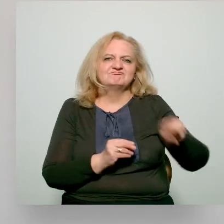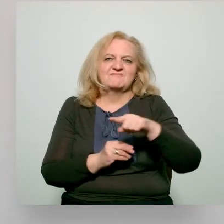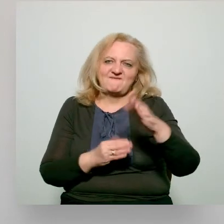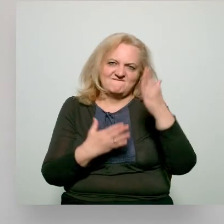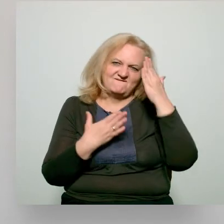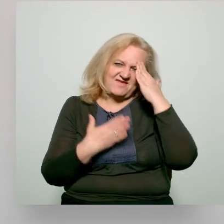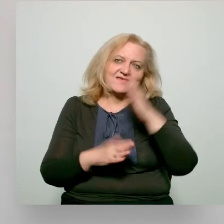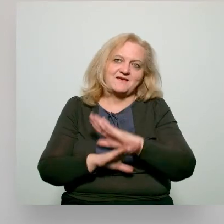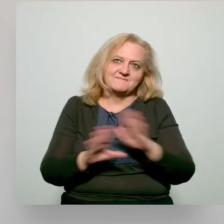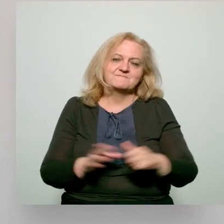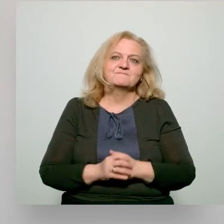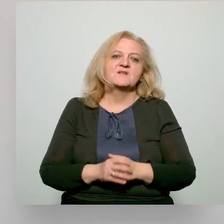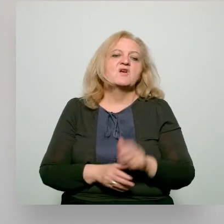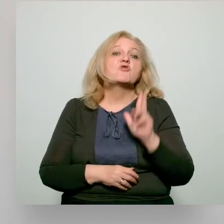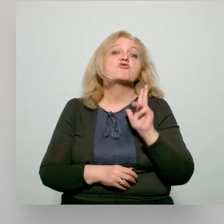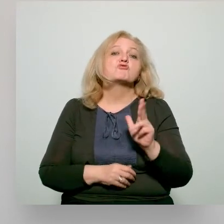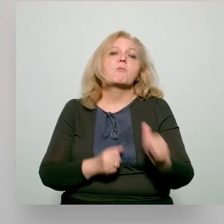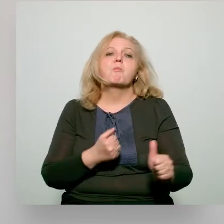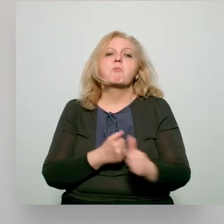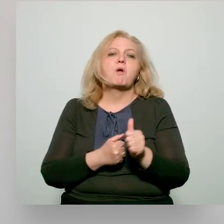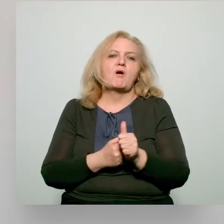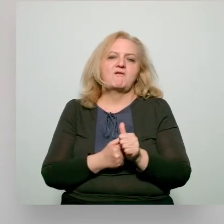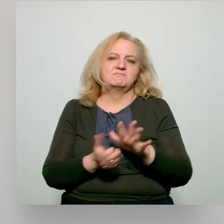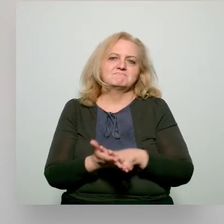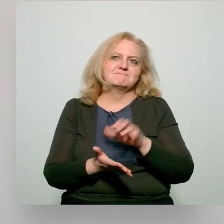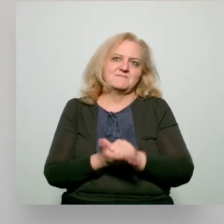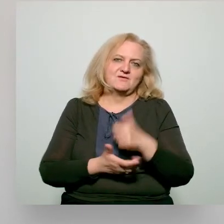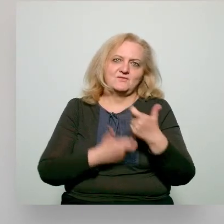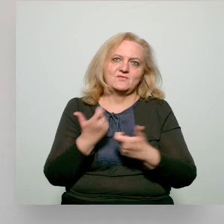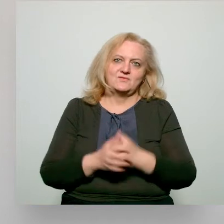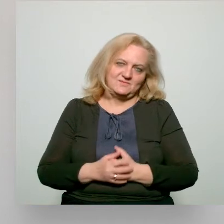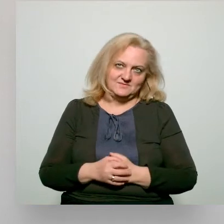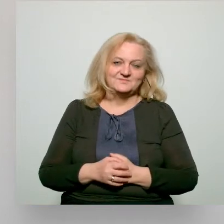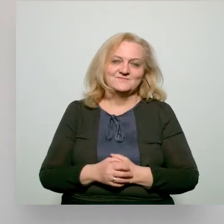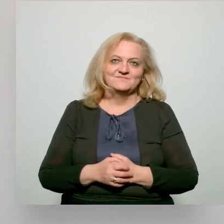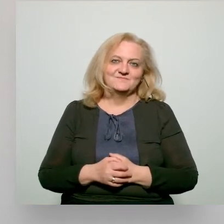kto spowodował, doprowadził do tych katastrof, kto zaprojektował